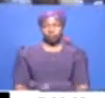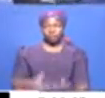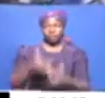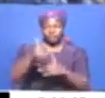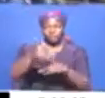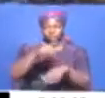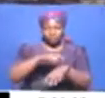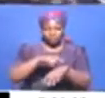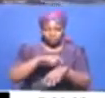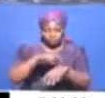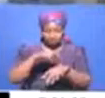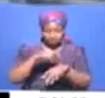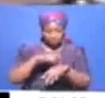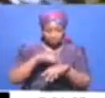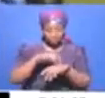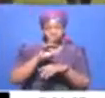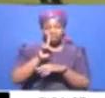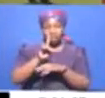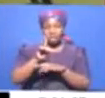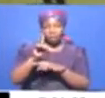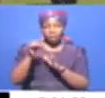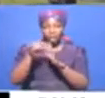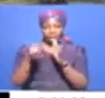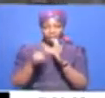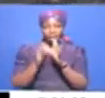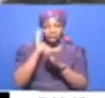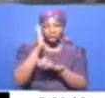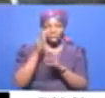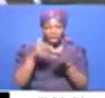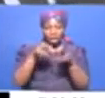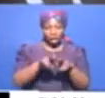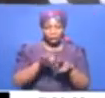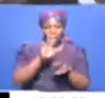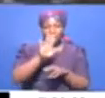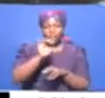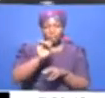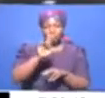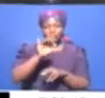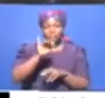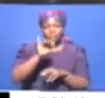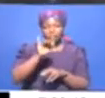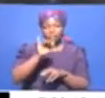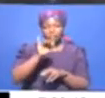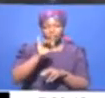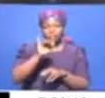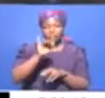msururu huo wa Diamond League utaandaliwa jijini Birmingham katika muda wa juma moja.